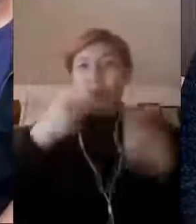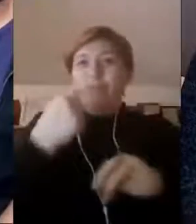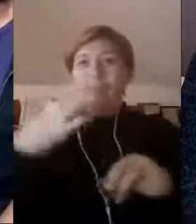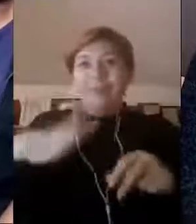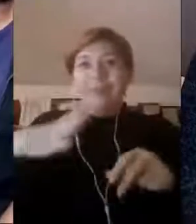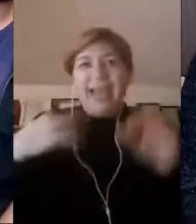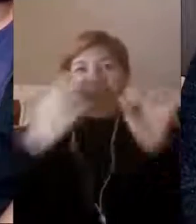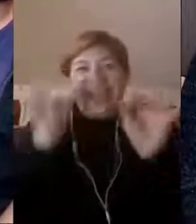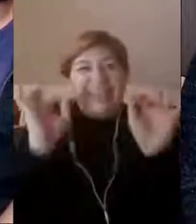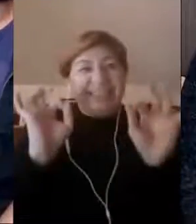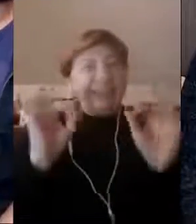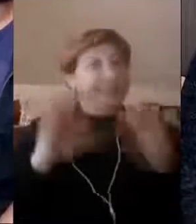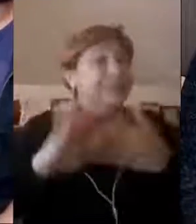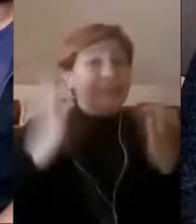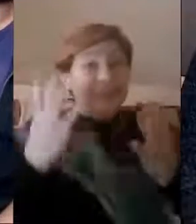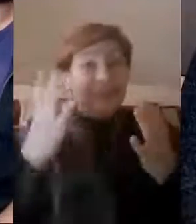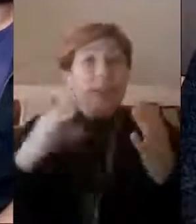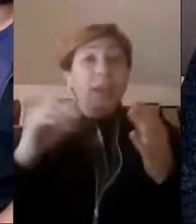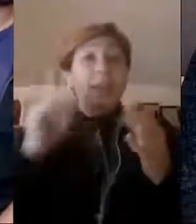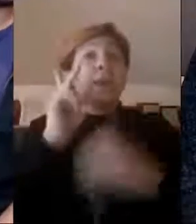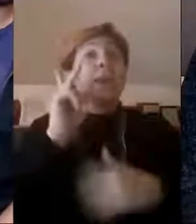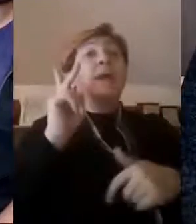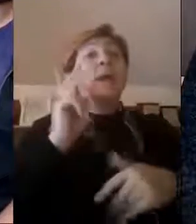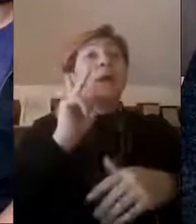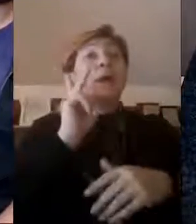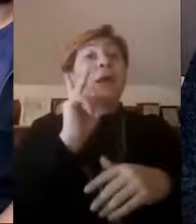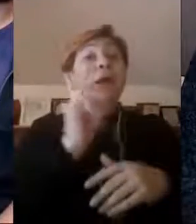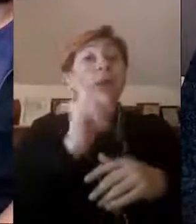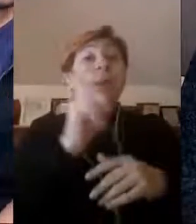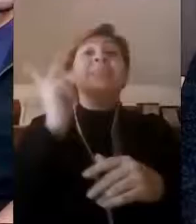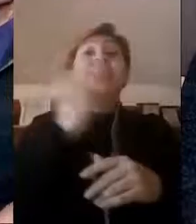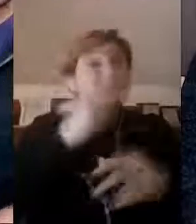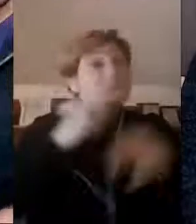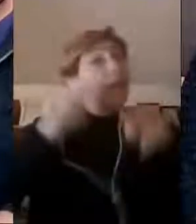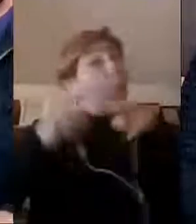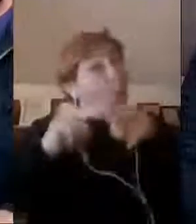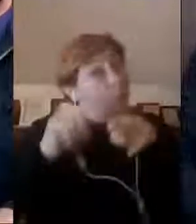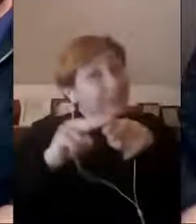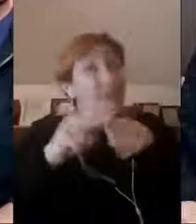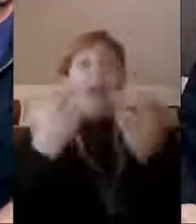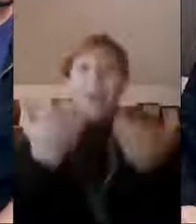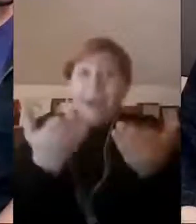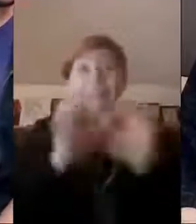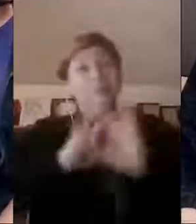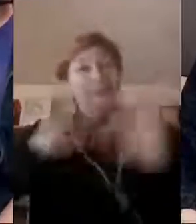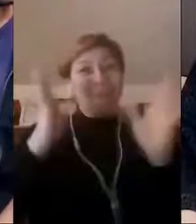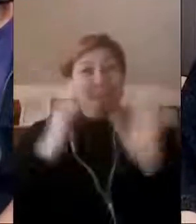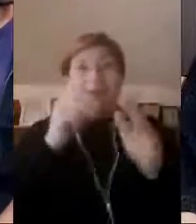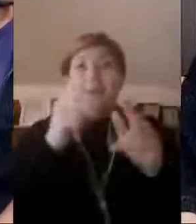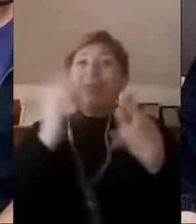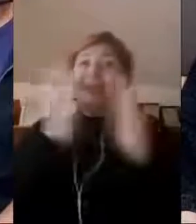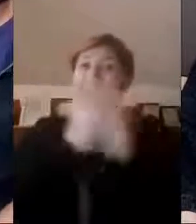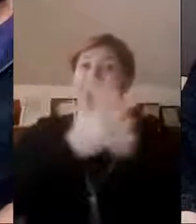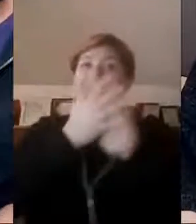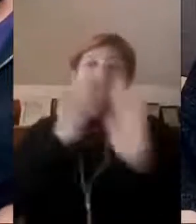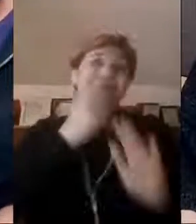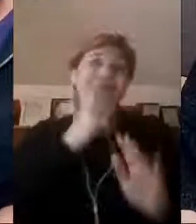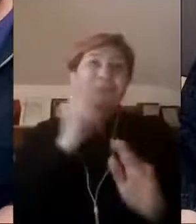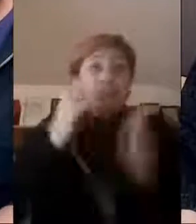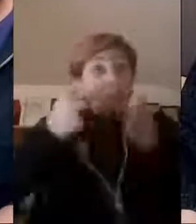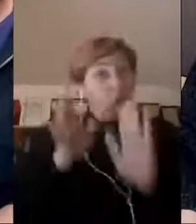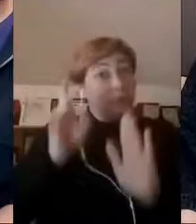konu. Çünkü benim de işitme engelli teyzem, kuzenim, işte tabii onların da Ha. bilir herkes tabii